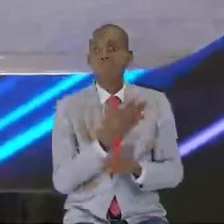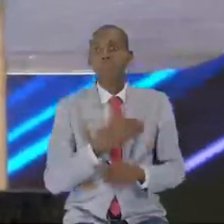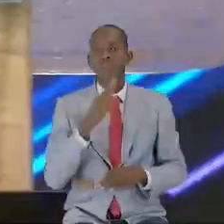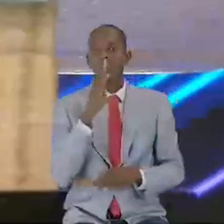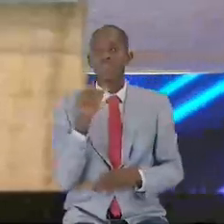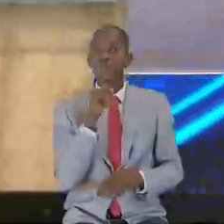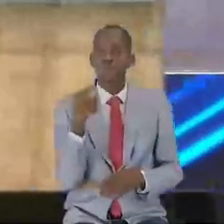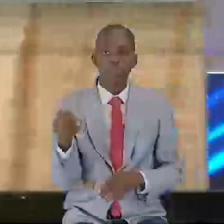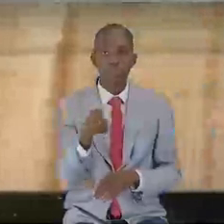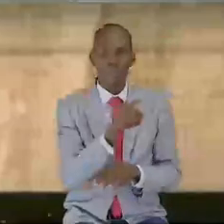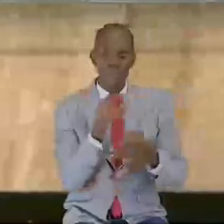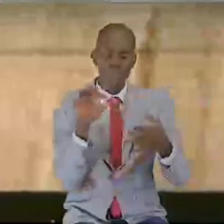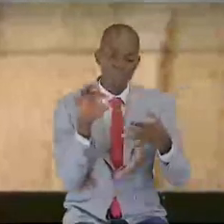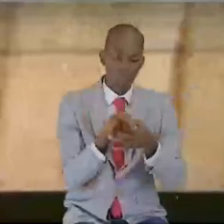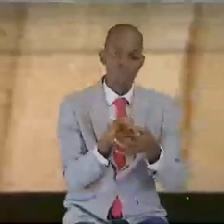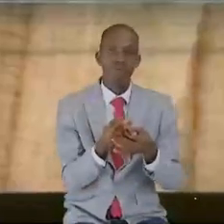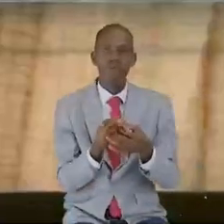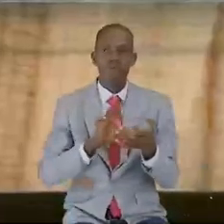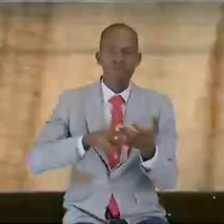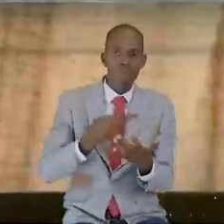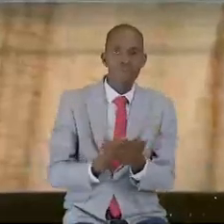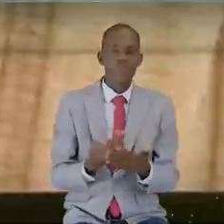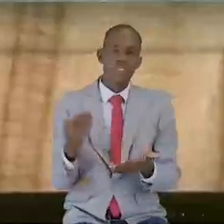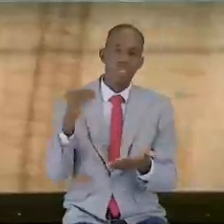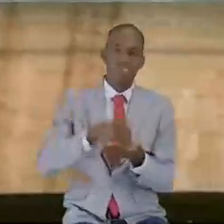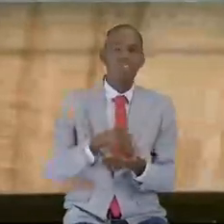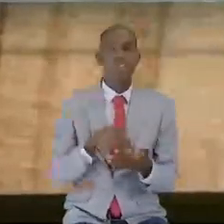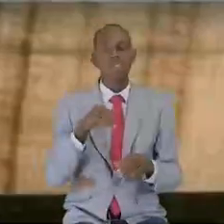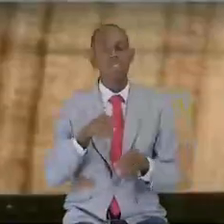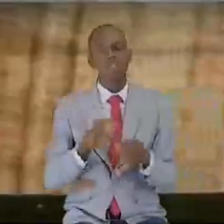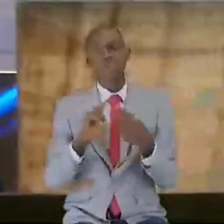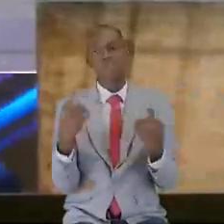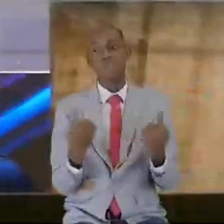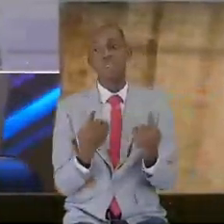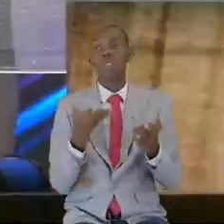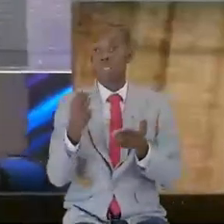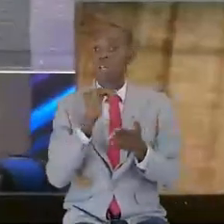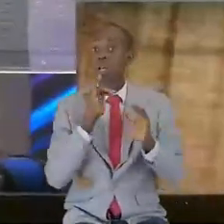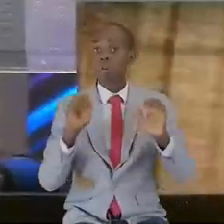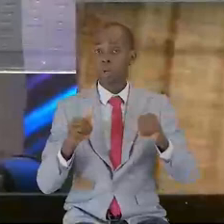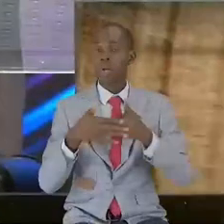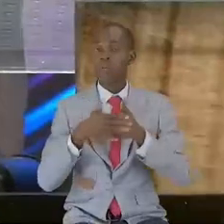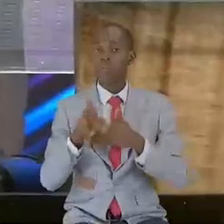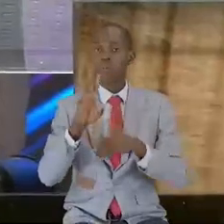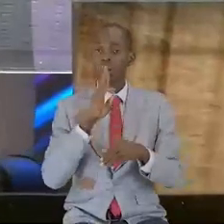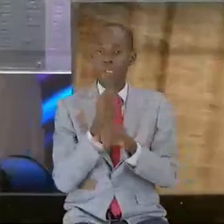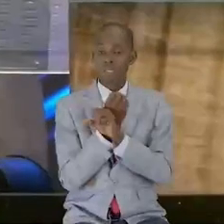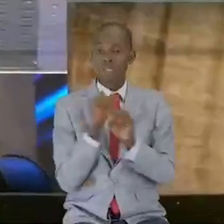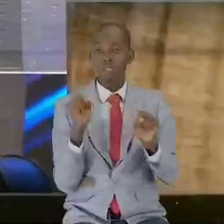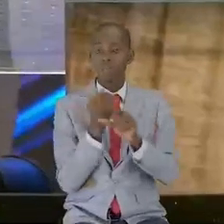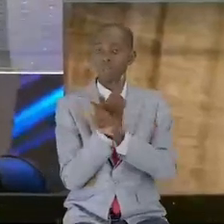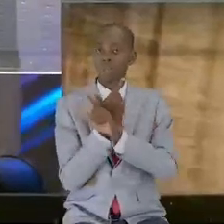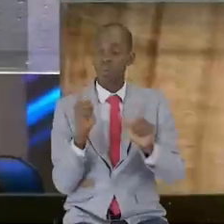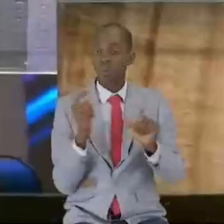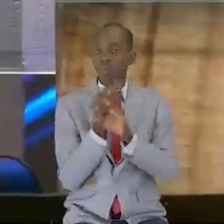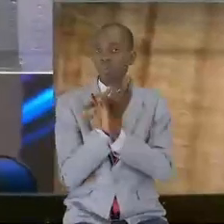laissez pas mettre de nouveau. Il y a la possibilité, après la liberté, après la libération, après la